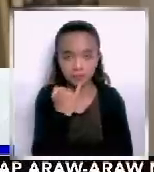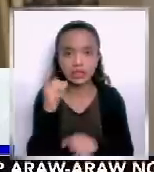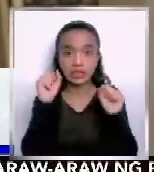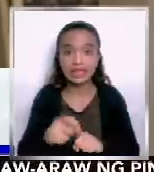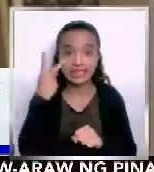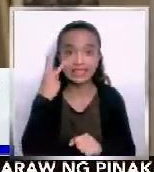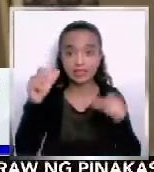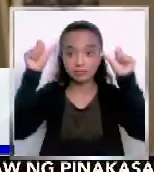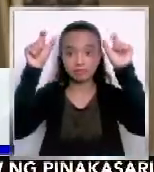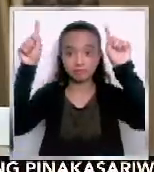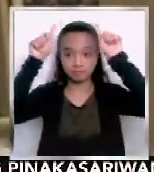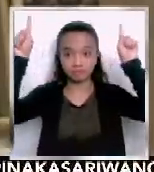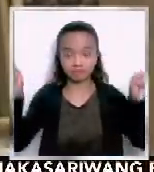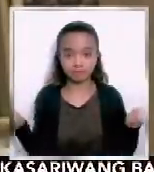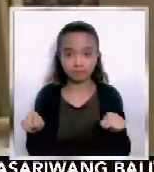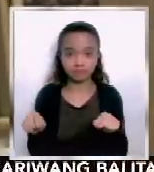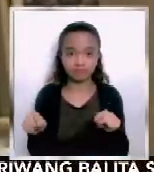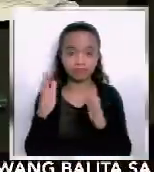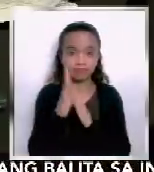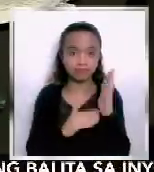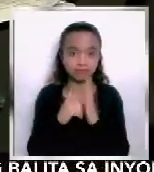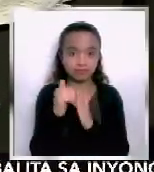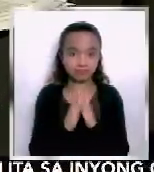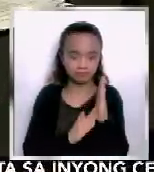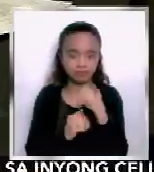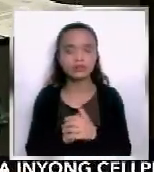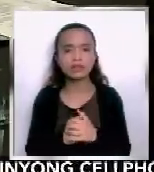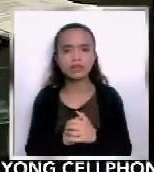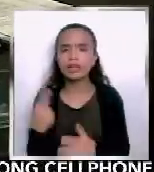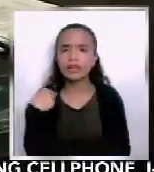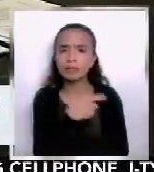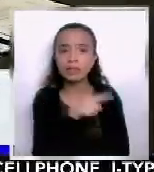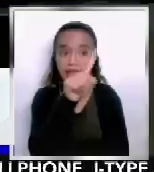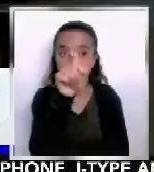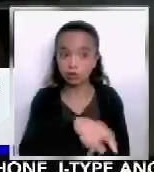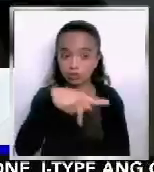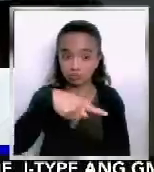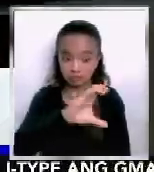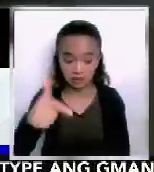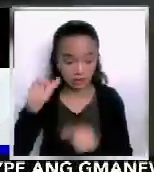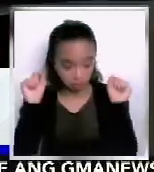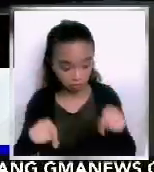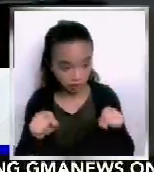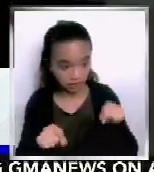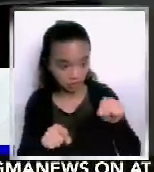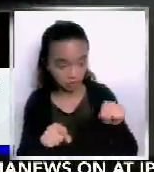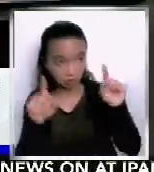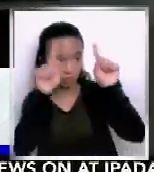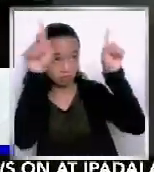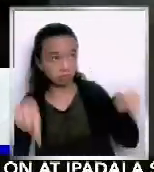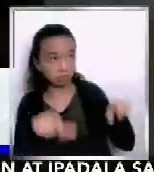kanyang tahanan ang reclining woman art piece na ito ni Picasso. Tinanong namin sa PCGG kung posible bang ang nakasabit na artwork ay